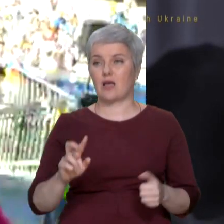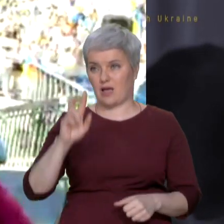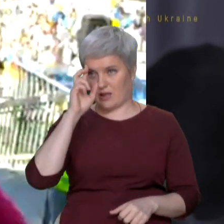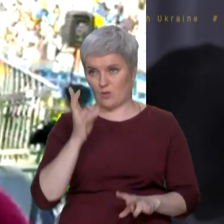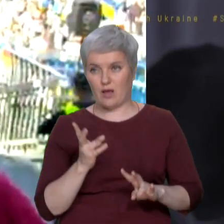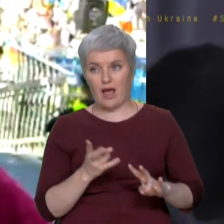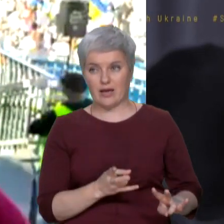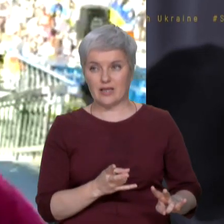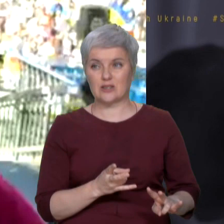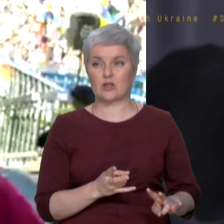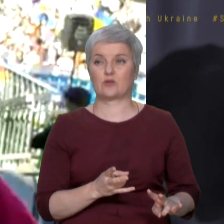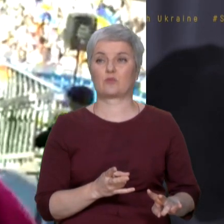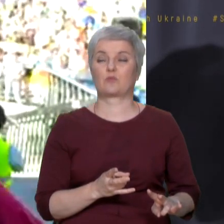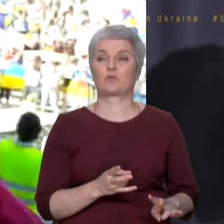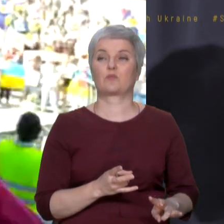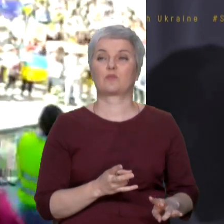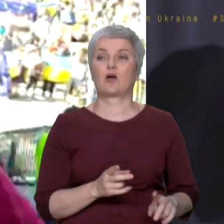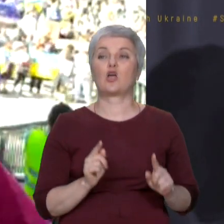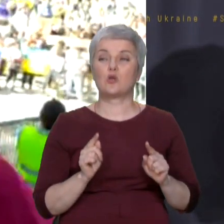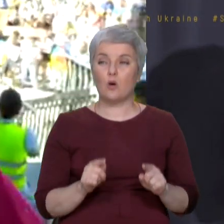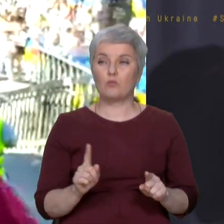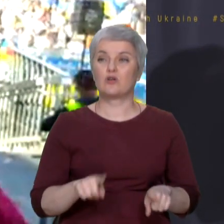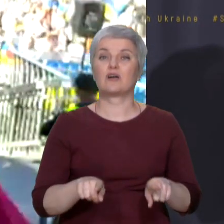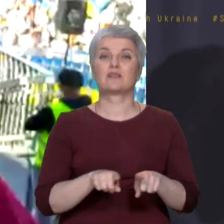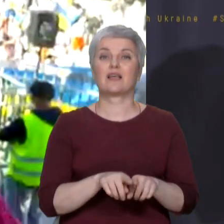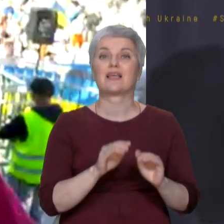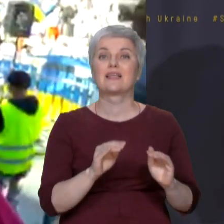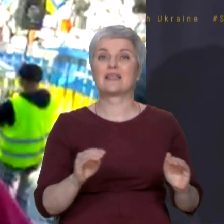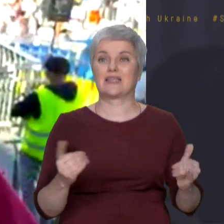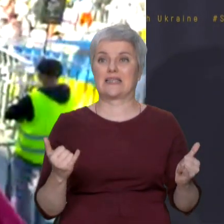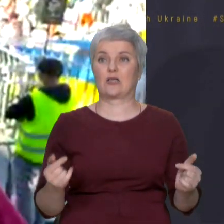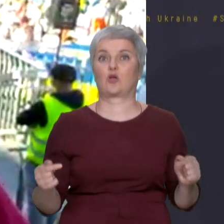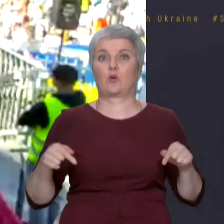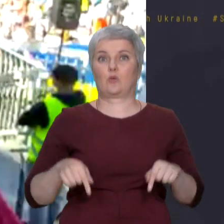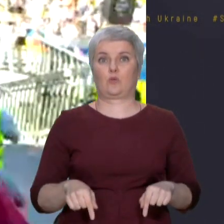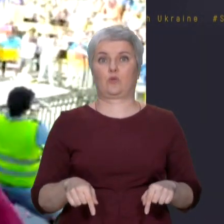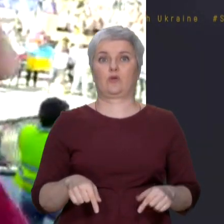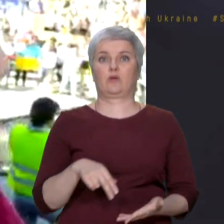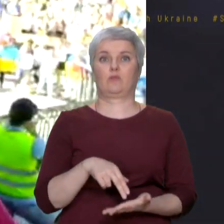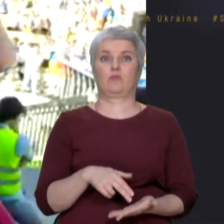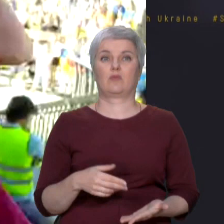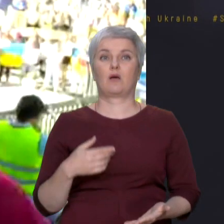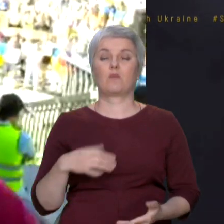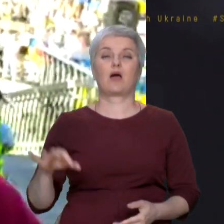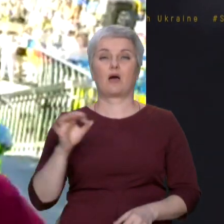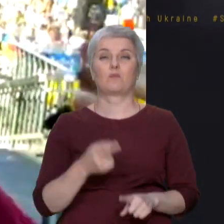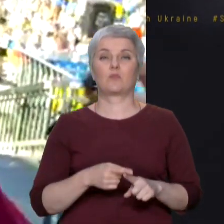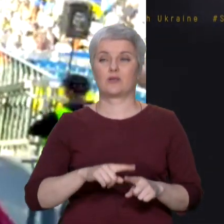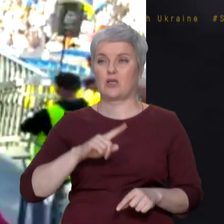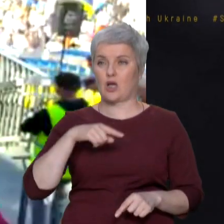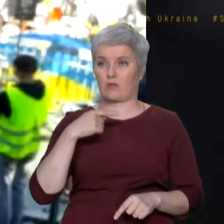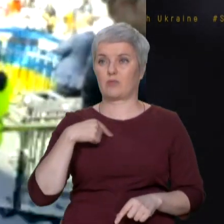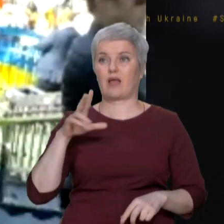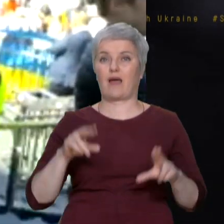країною-агресором, країною терористом. Саме тому, що такі діти сьогодні тут мають бути, так? Ми про це говоримо. Я вважаю, що